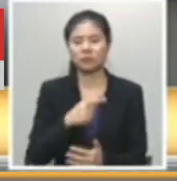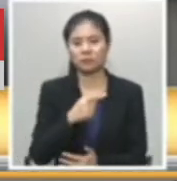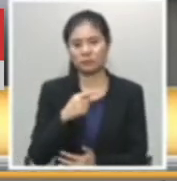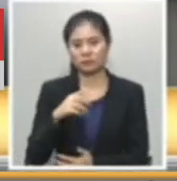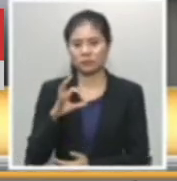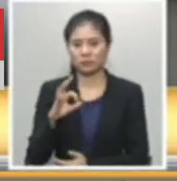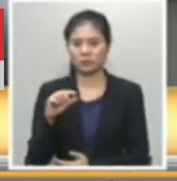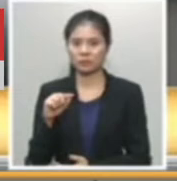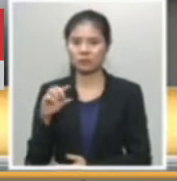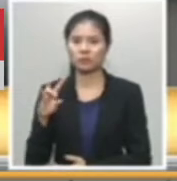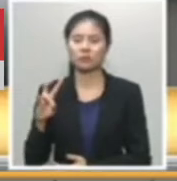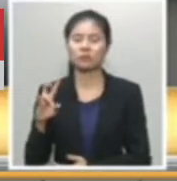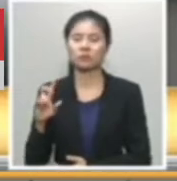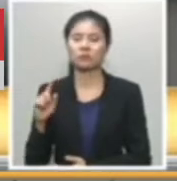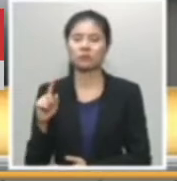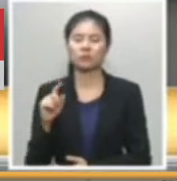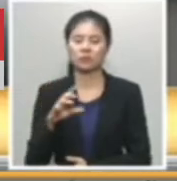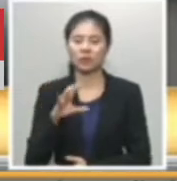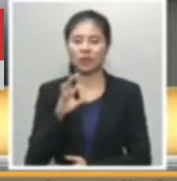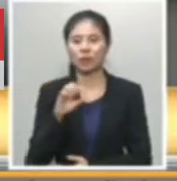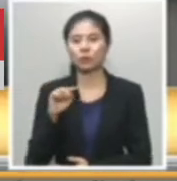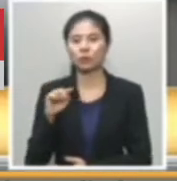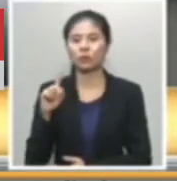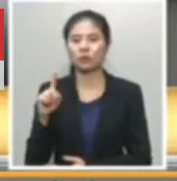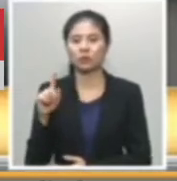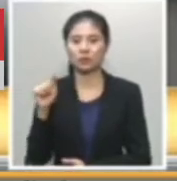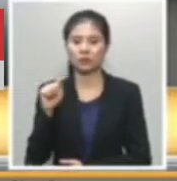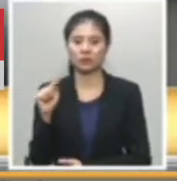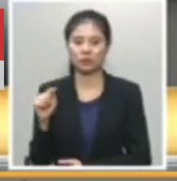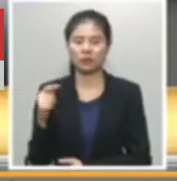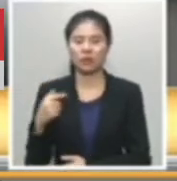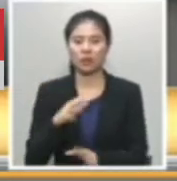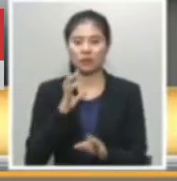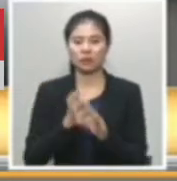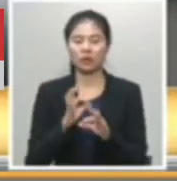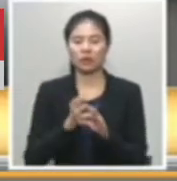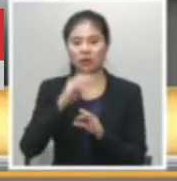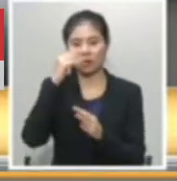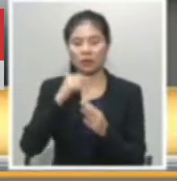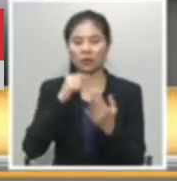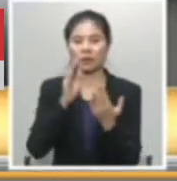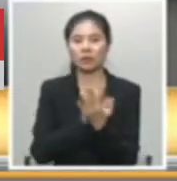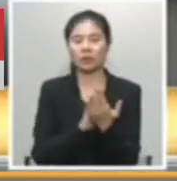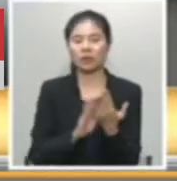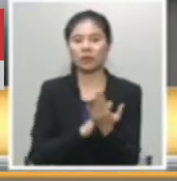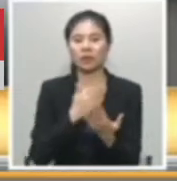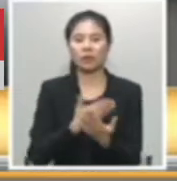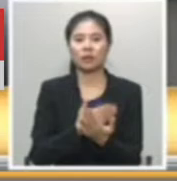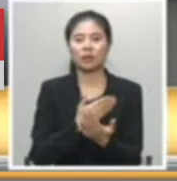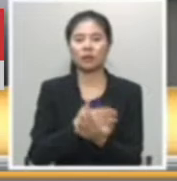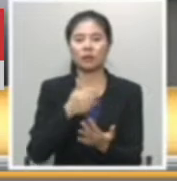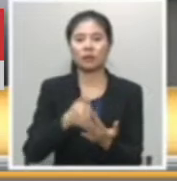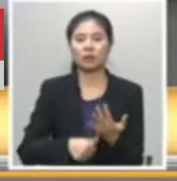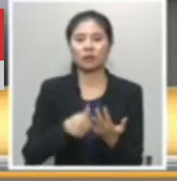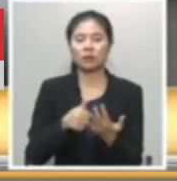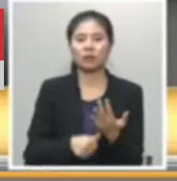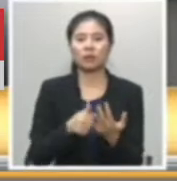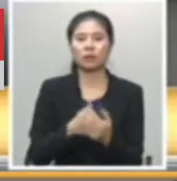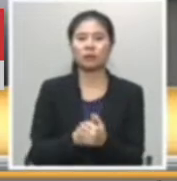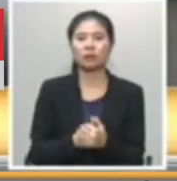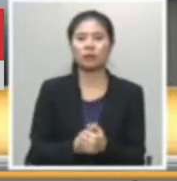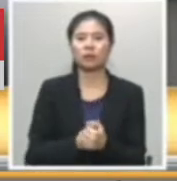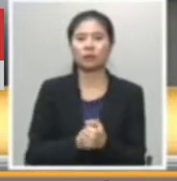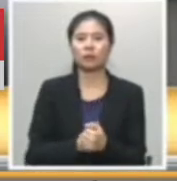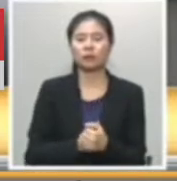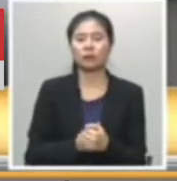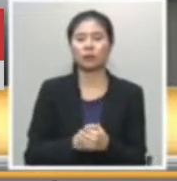9.1% ด้วยกันส่วนตัวเลขตัวที่3ครับธนาคารแห่งประเทศไทยเปิดเผยว่าหนี้ครัวเรือนครับเมื่